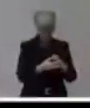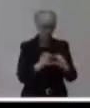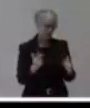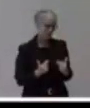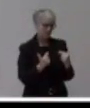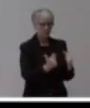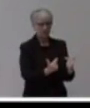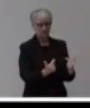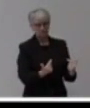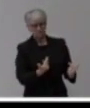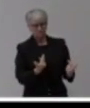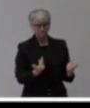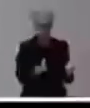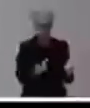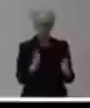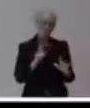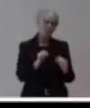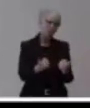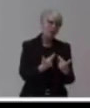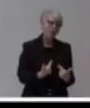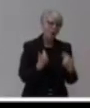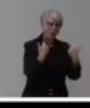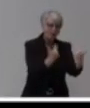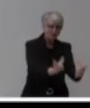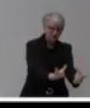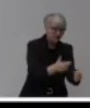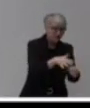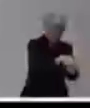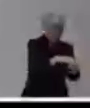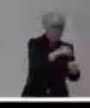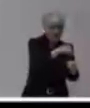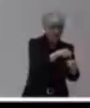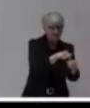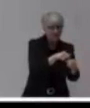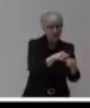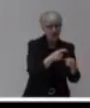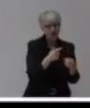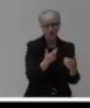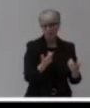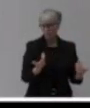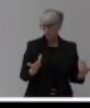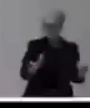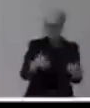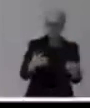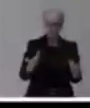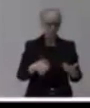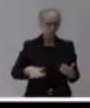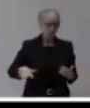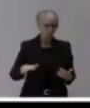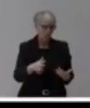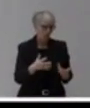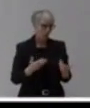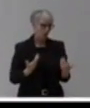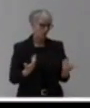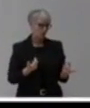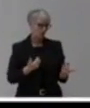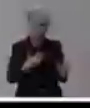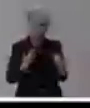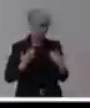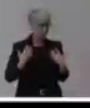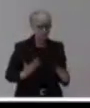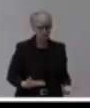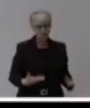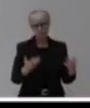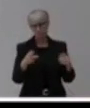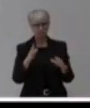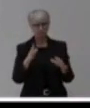in cui si trovano, proprio offrire ai familiari uno spazio per loro, un luogo individuale